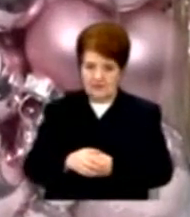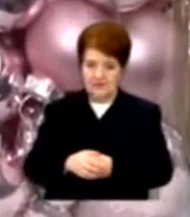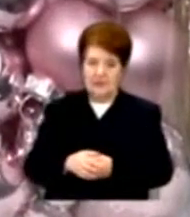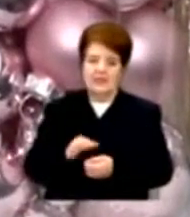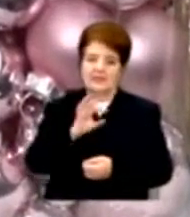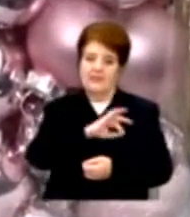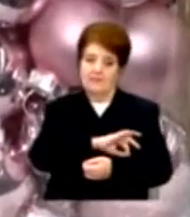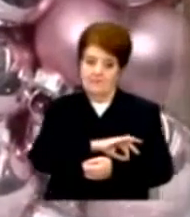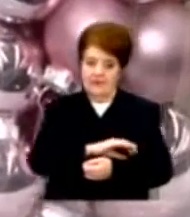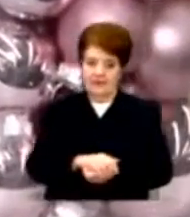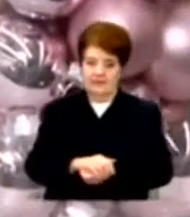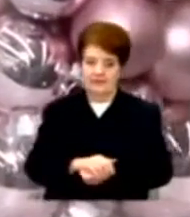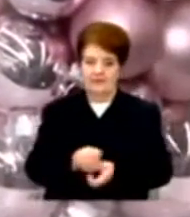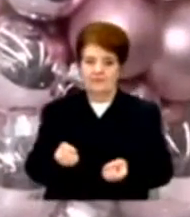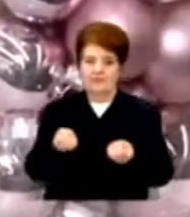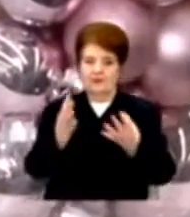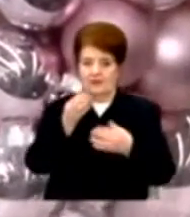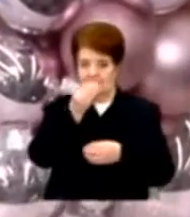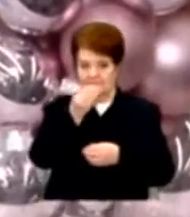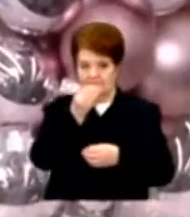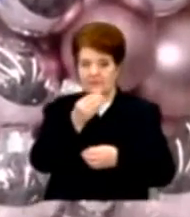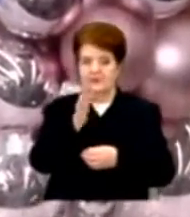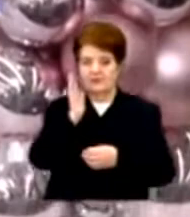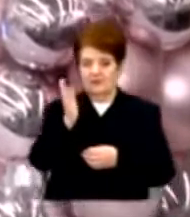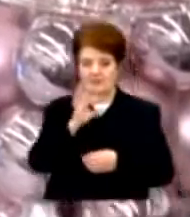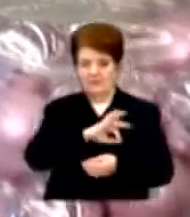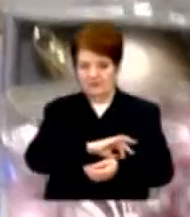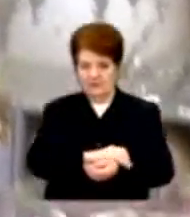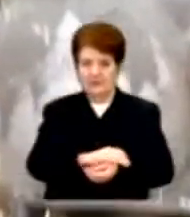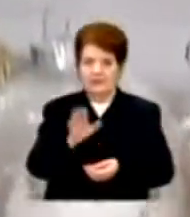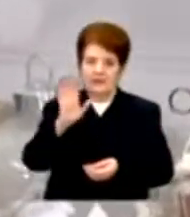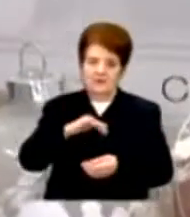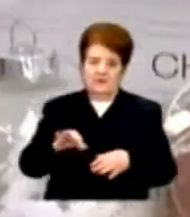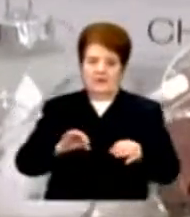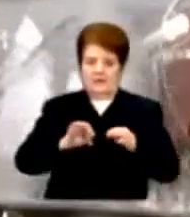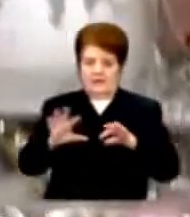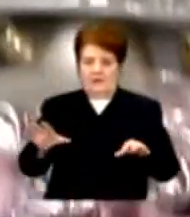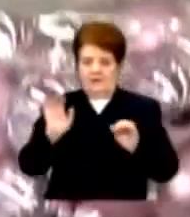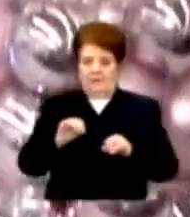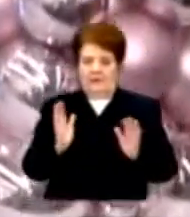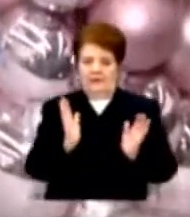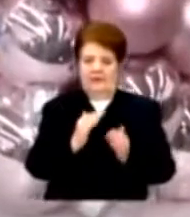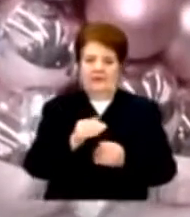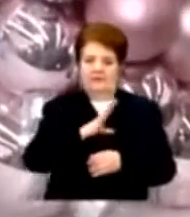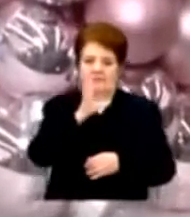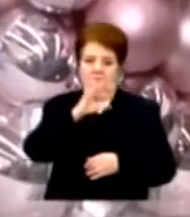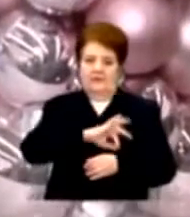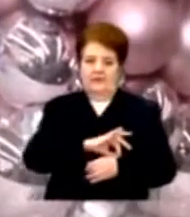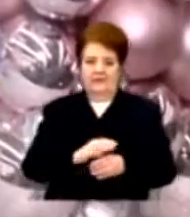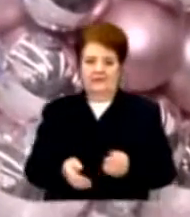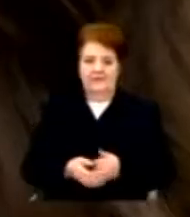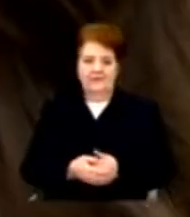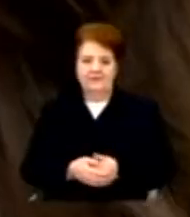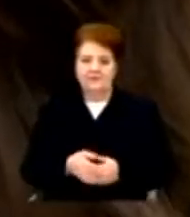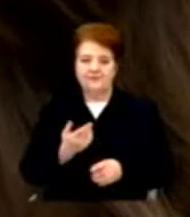efect. Dulciurile clar vor fi mâncate. Instalația poate fi utilizată și după sărbători în tot felul de aranjamente din casă, iar recipientul